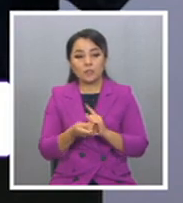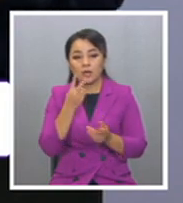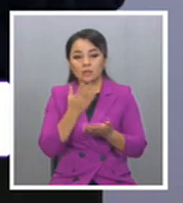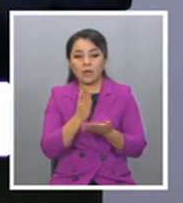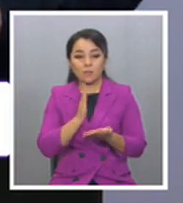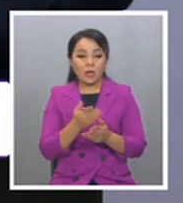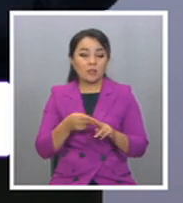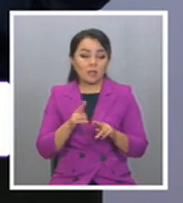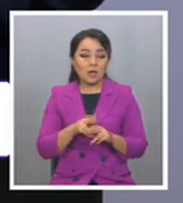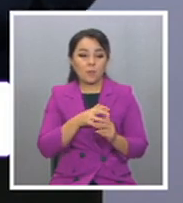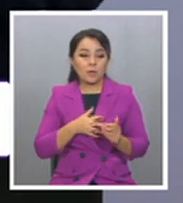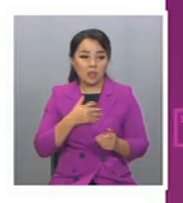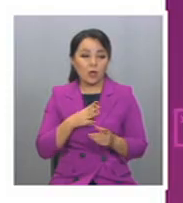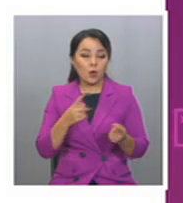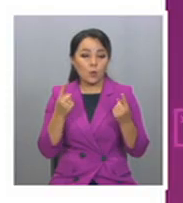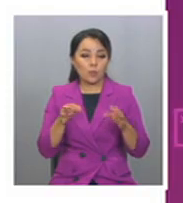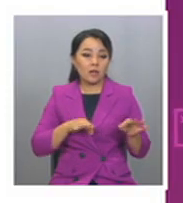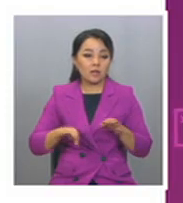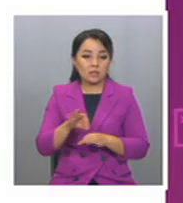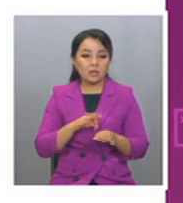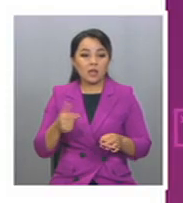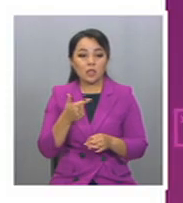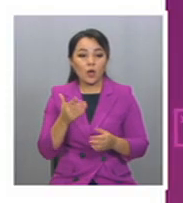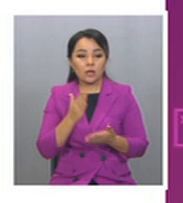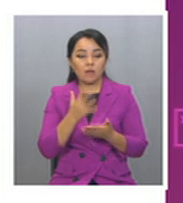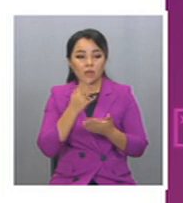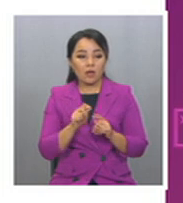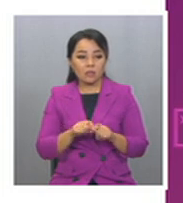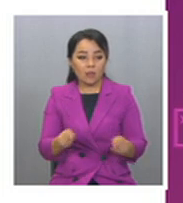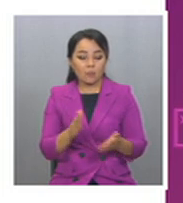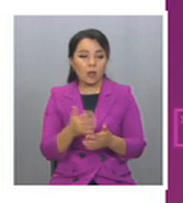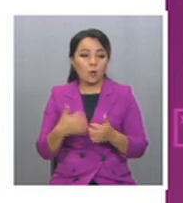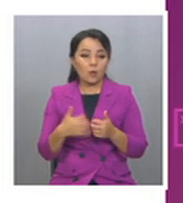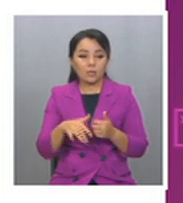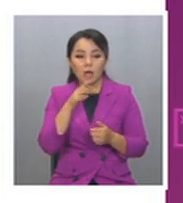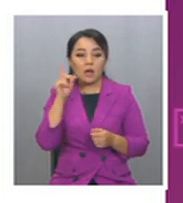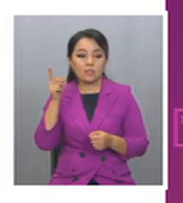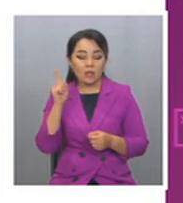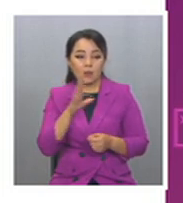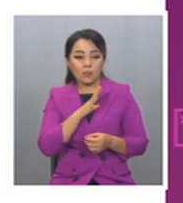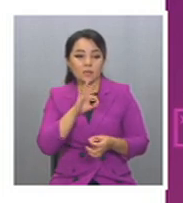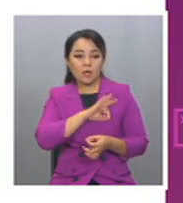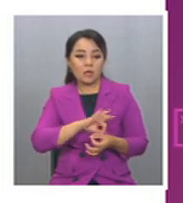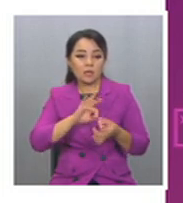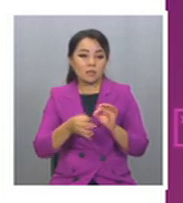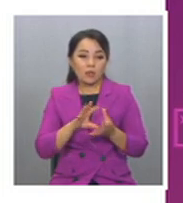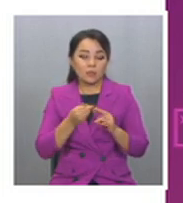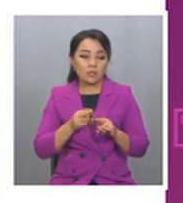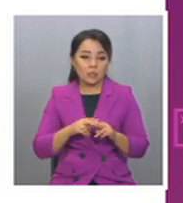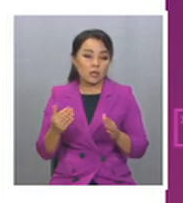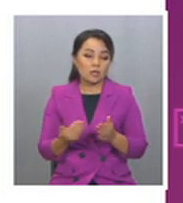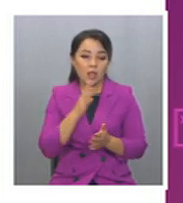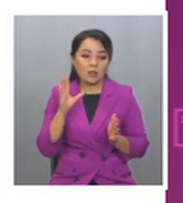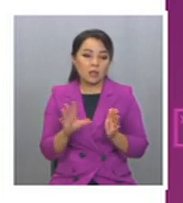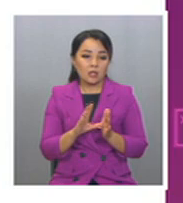Оның негізінде ұлы географиялық ашулар жатты. Орта ғасырларда үстемдігі және қуаты